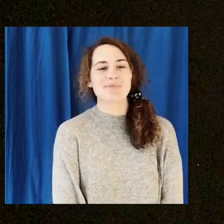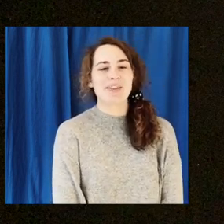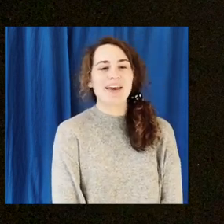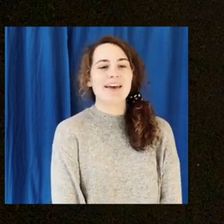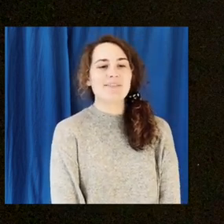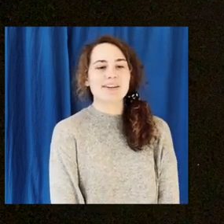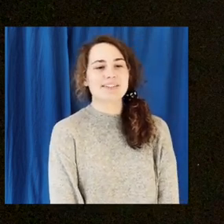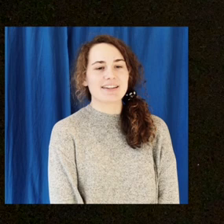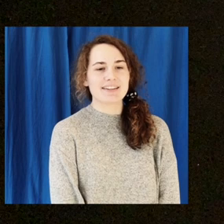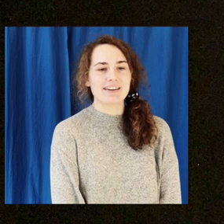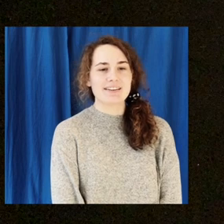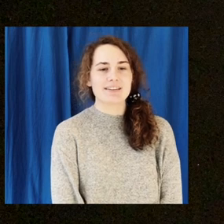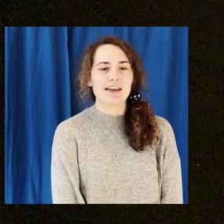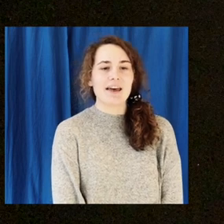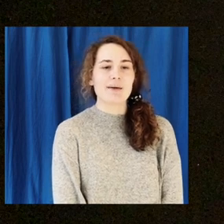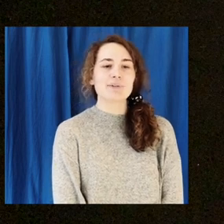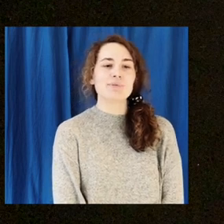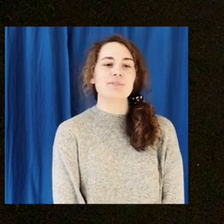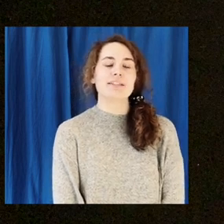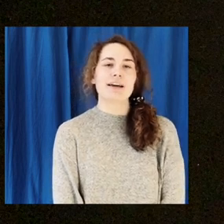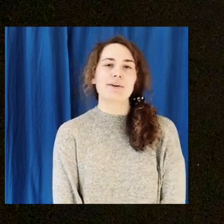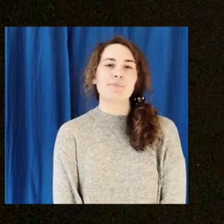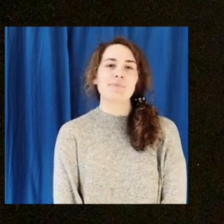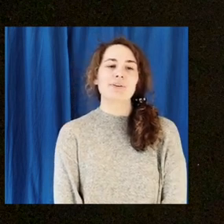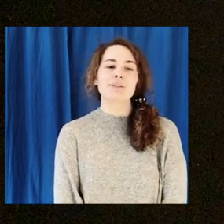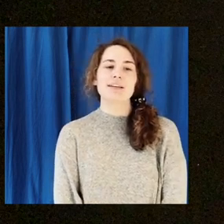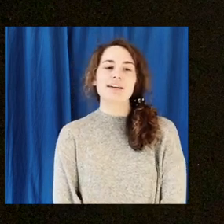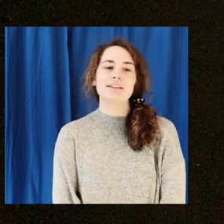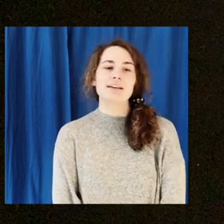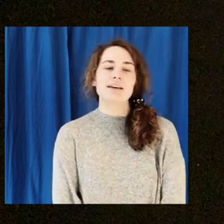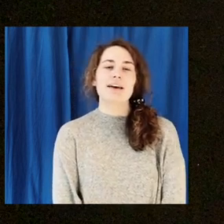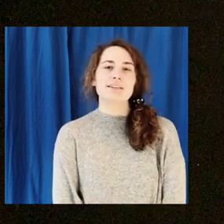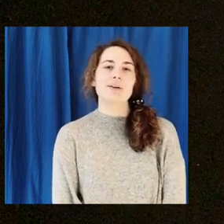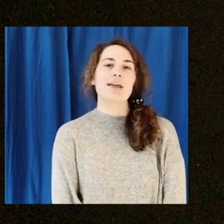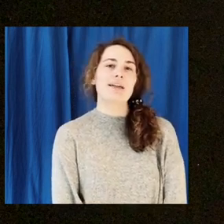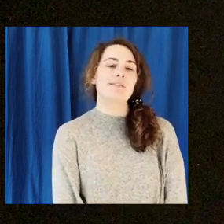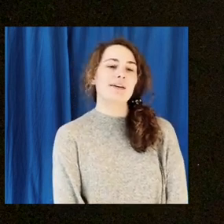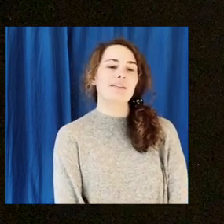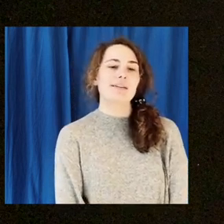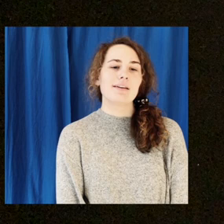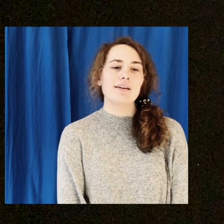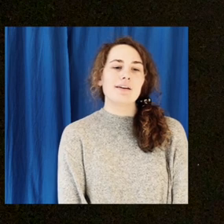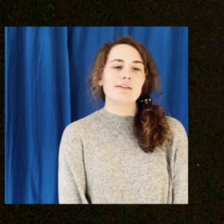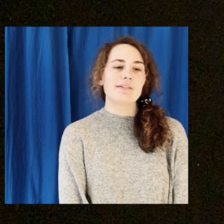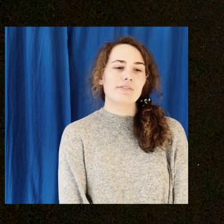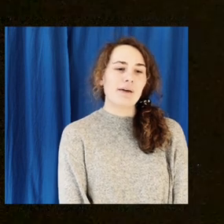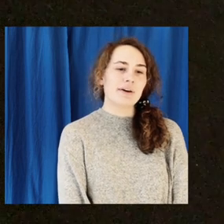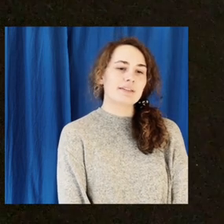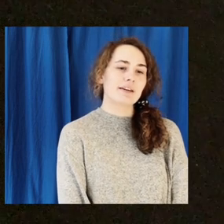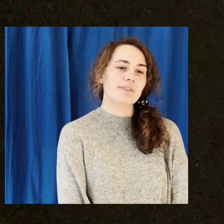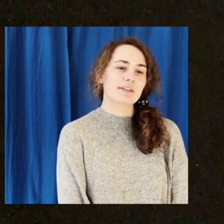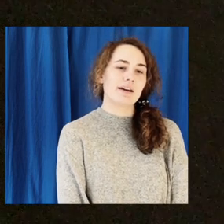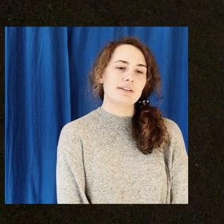Nein, er macht es ganz anders. Er muss nur etwas sagen. Gott sagt, es soll hell werden. Und auf